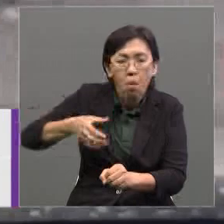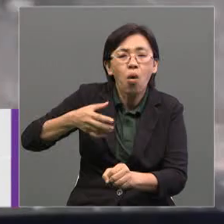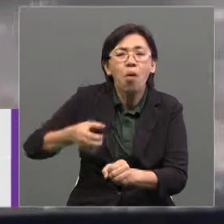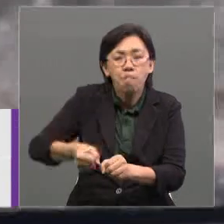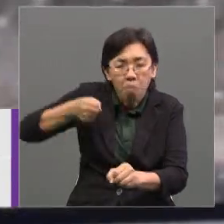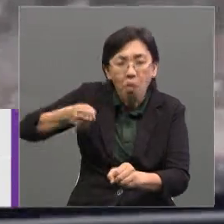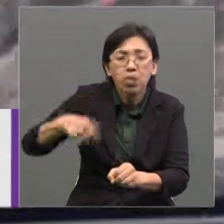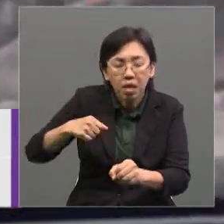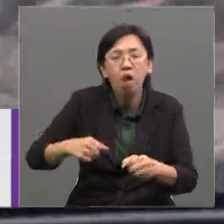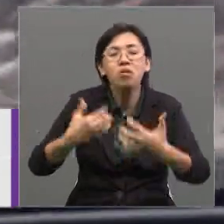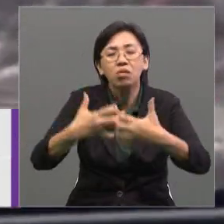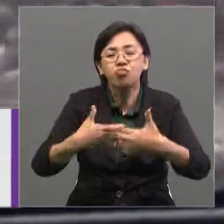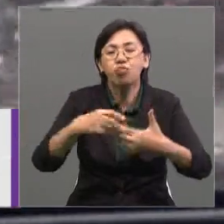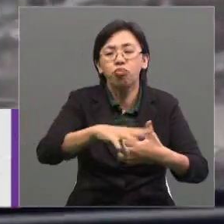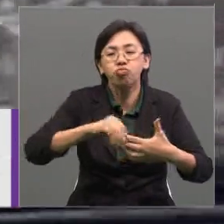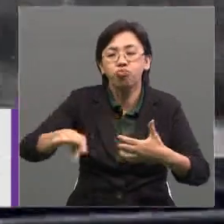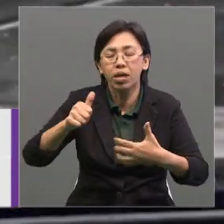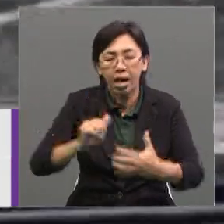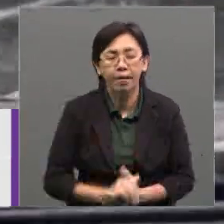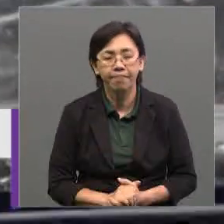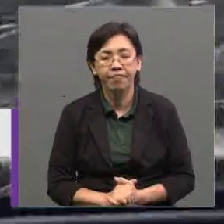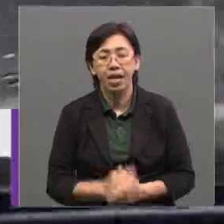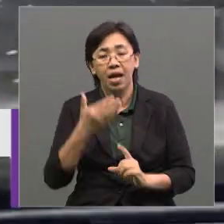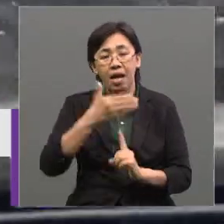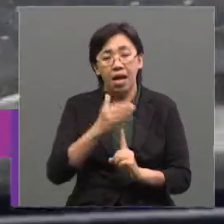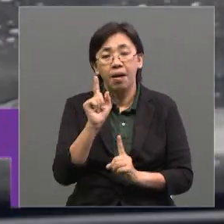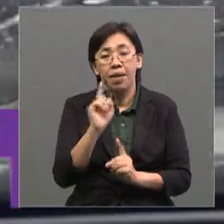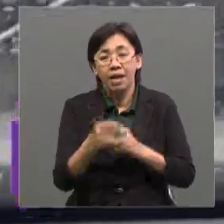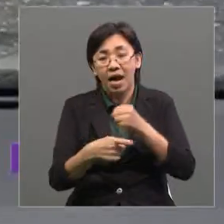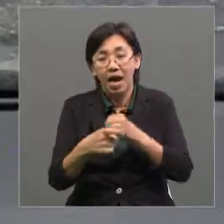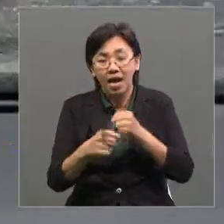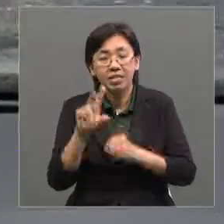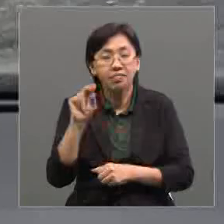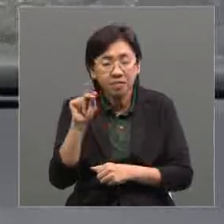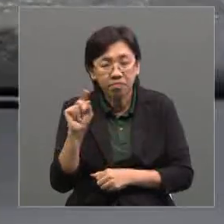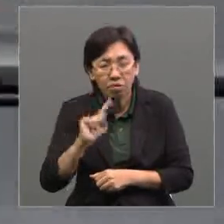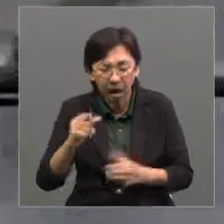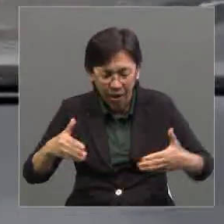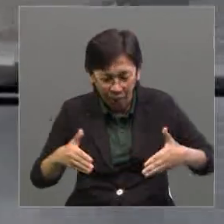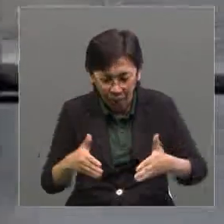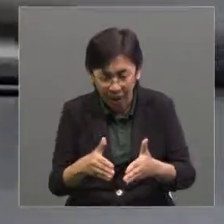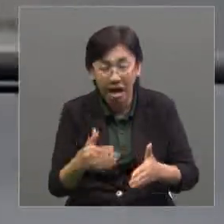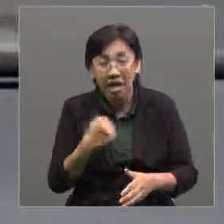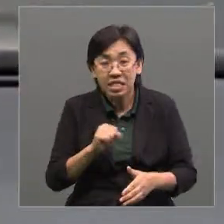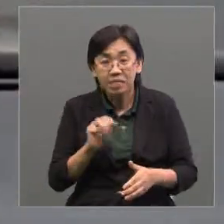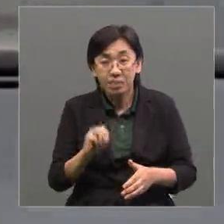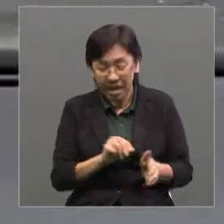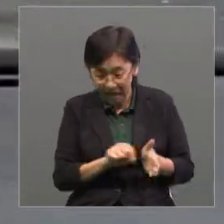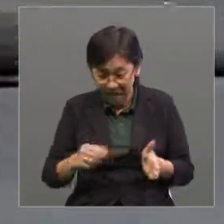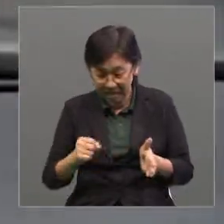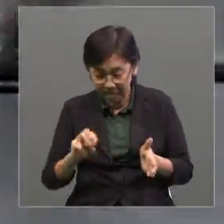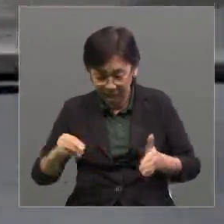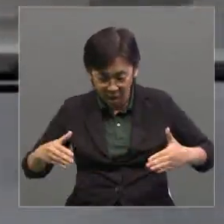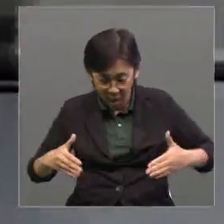เอามาเตรียมพร้อมไว้เลยอีกจุดหนึ่งคือที่บางนา30ตรงนี้มันเป็นคอขวดของคลองจากที่มีความกว้าง10เมตรอยู่ดีๆพอตรงคอข